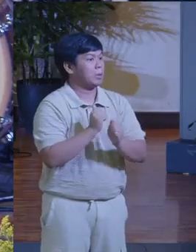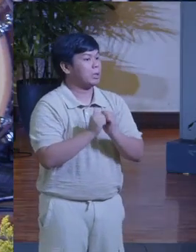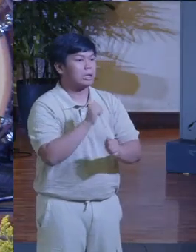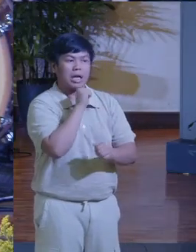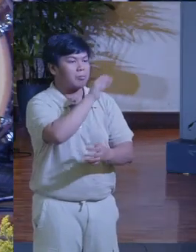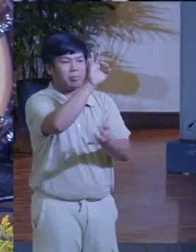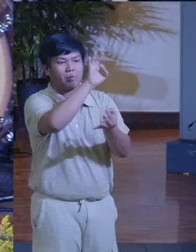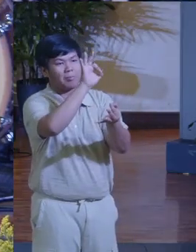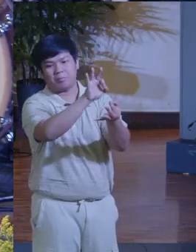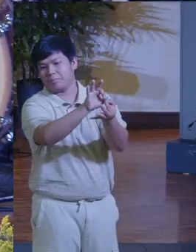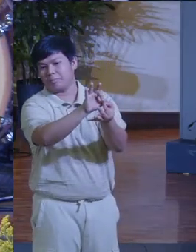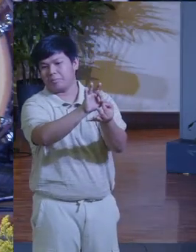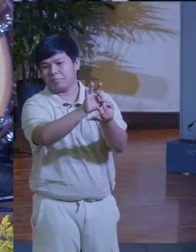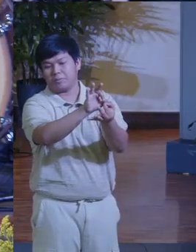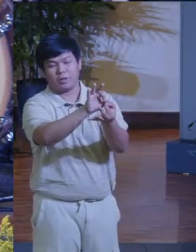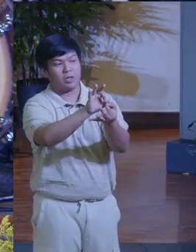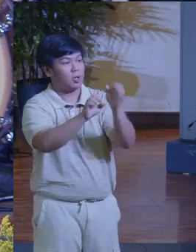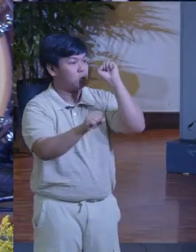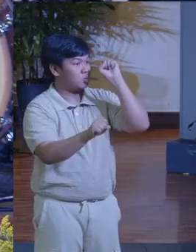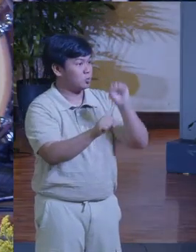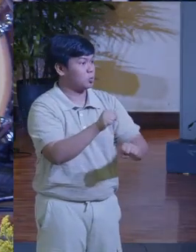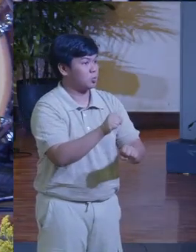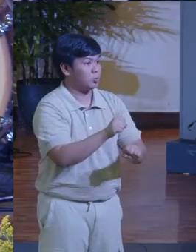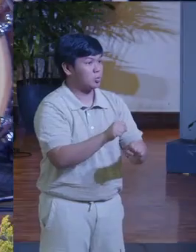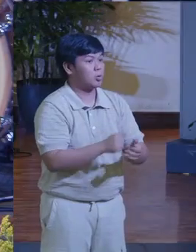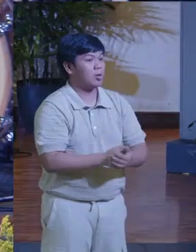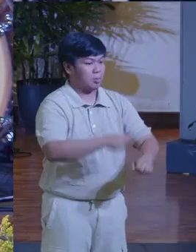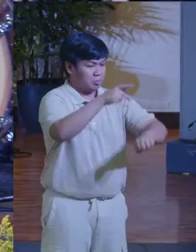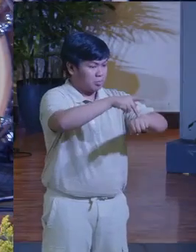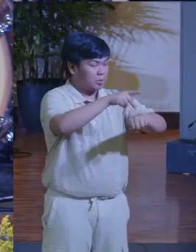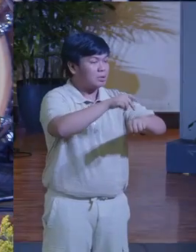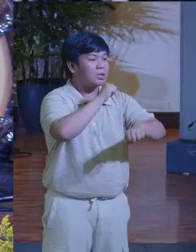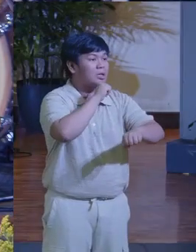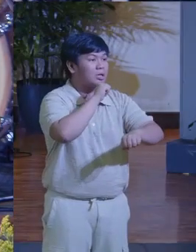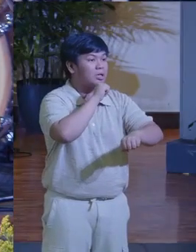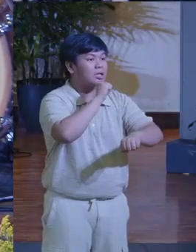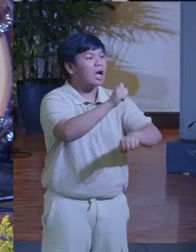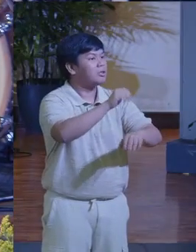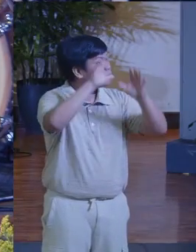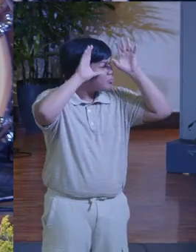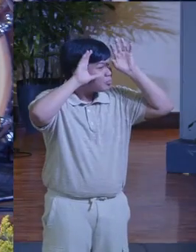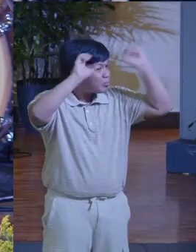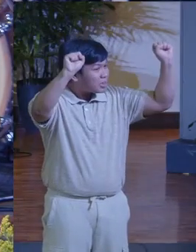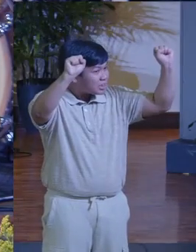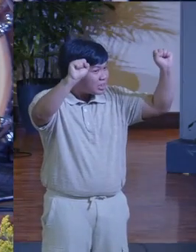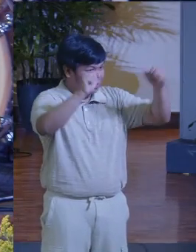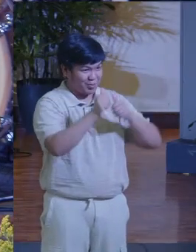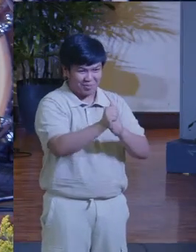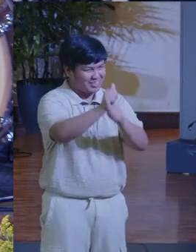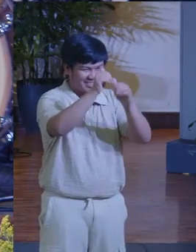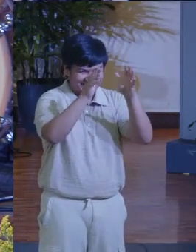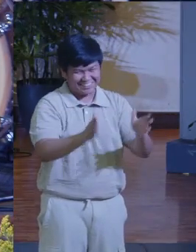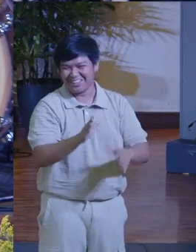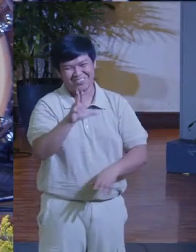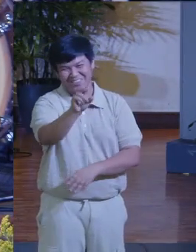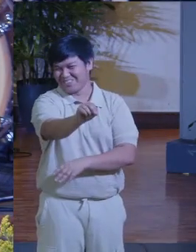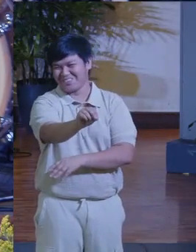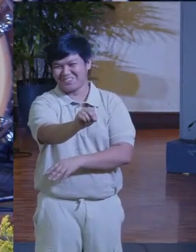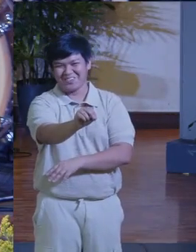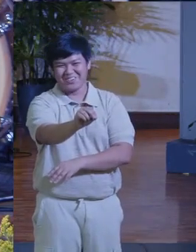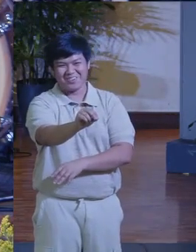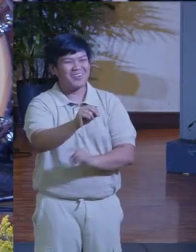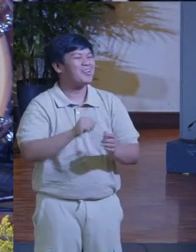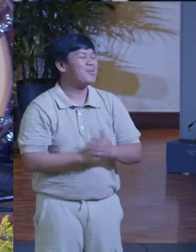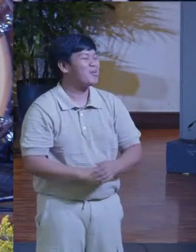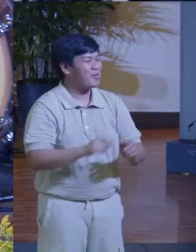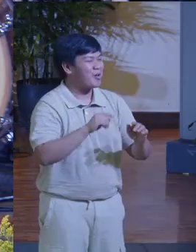apostol. Datapwat hindi siya ang pinakapinuno ng mga apostol, kundi isa